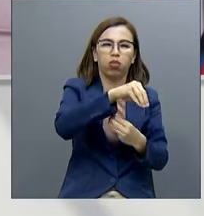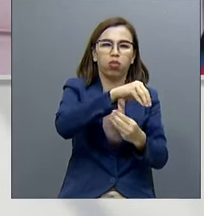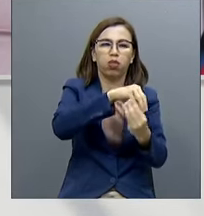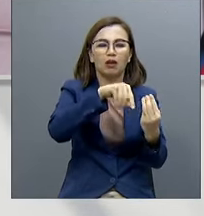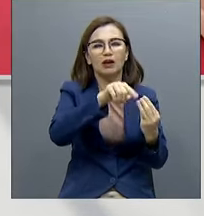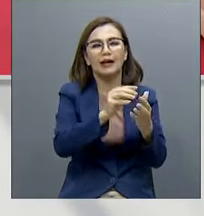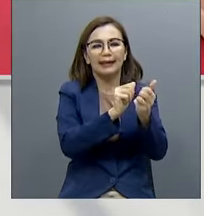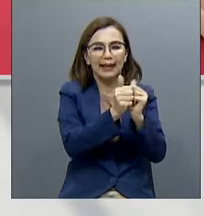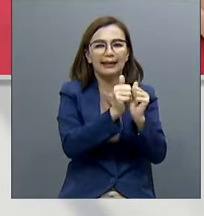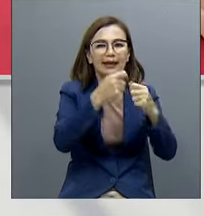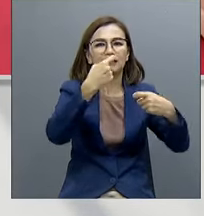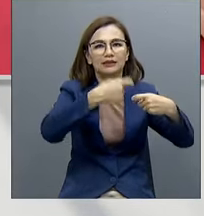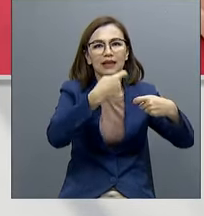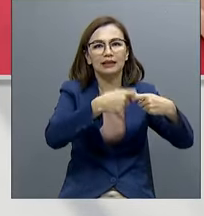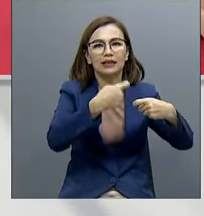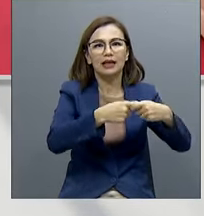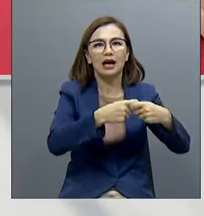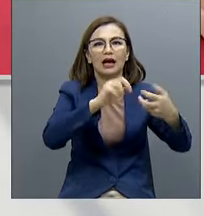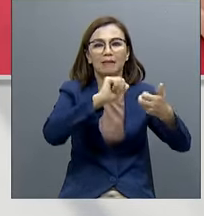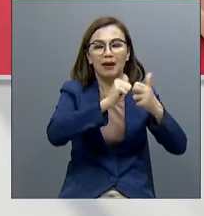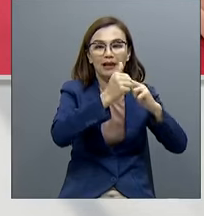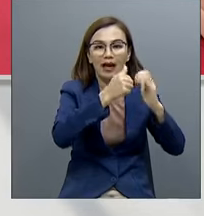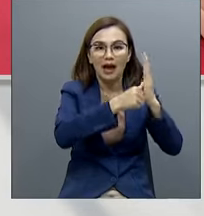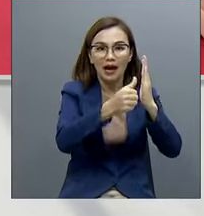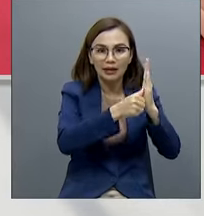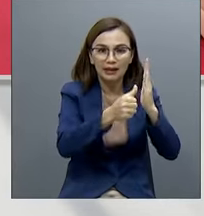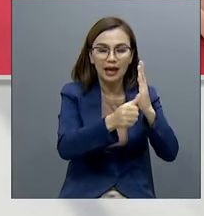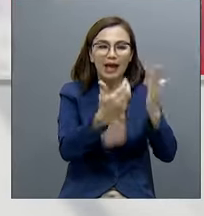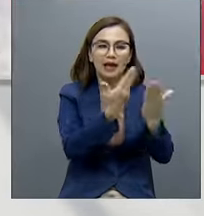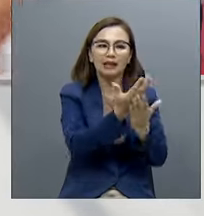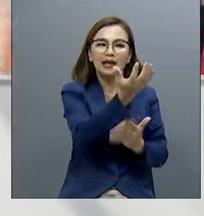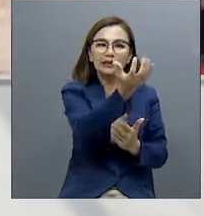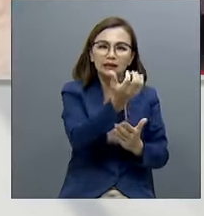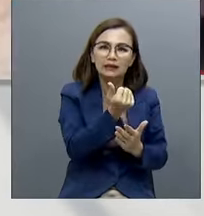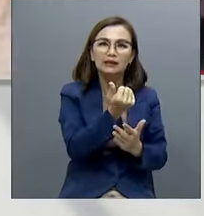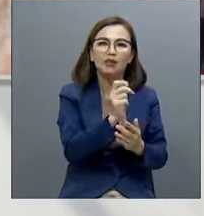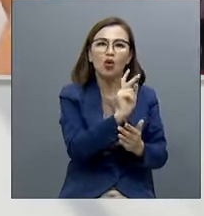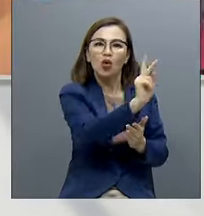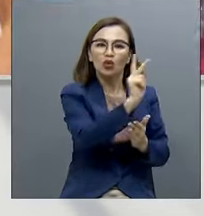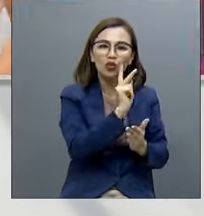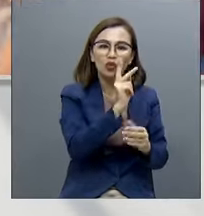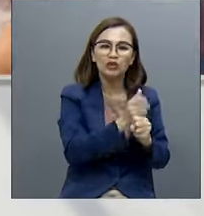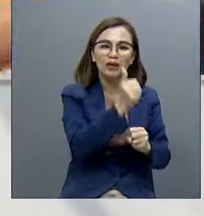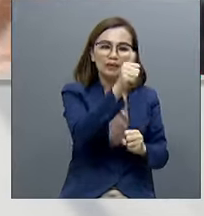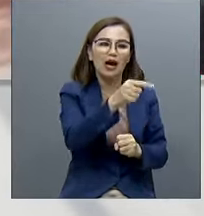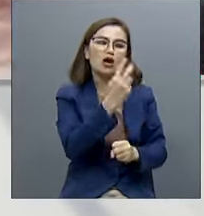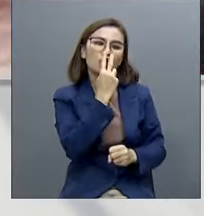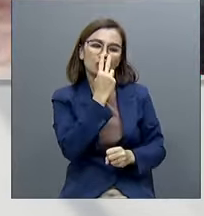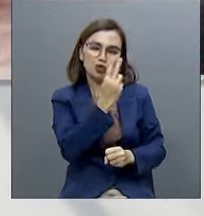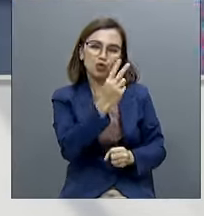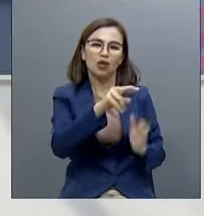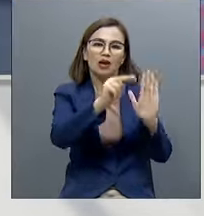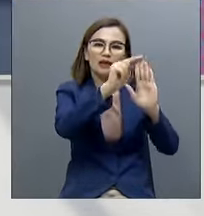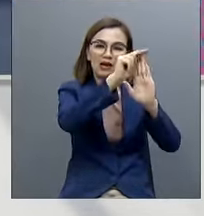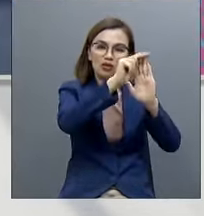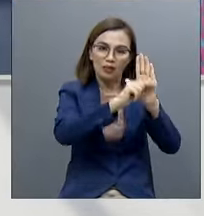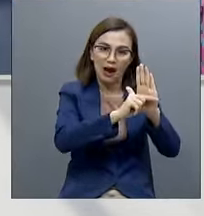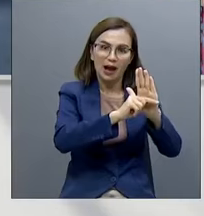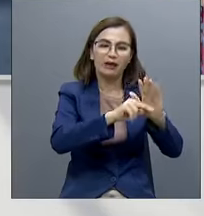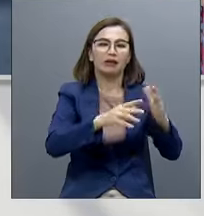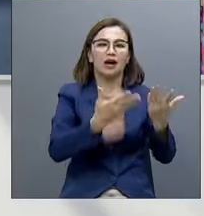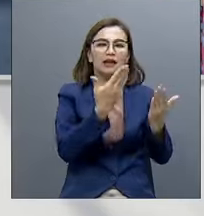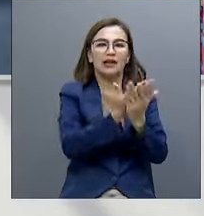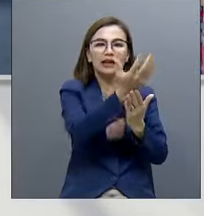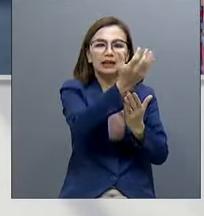จะแข่งขันได้การแก้ปัญหาด้านการเงินแล้วก็สภาพคล่องในระบบเศรษฐกิจนะคะควรจะให้ความสำคัญกับเรื่องของนโยบายกระจายสภาพคล่องทางการ